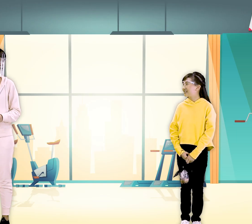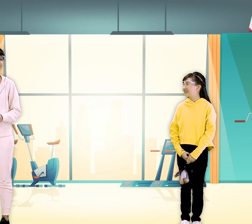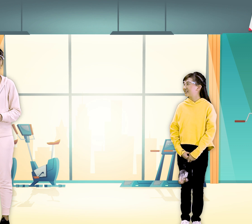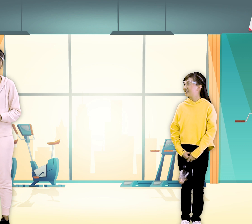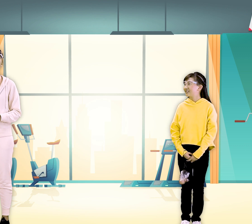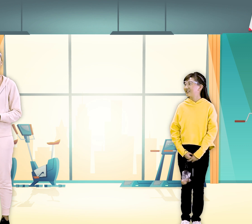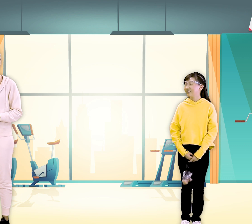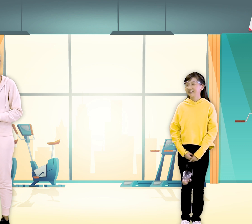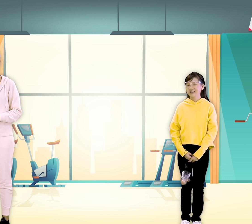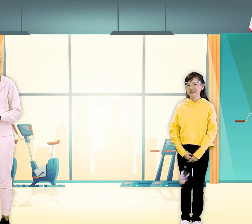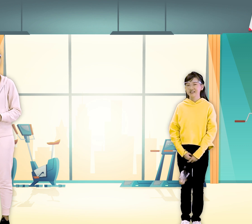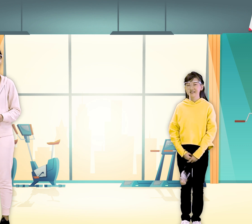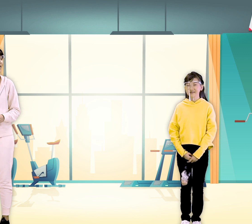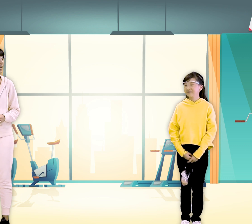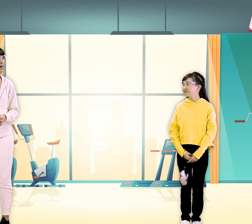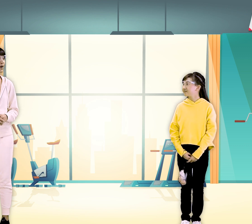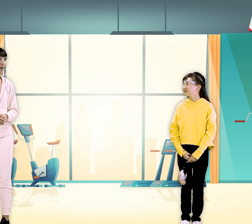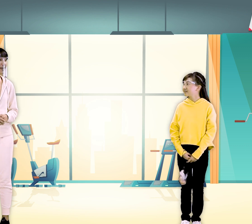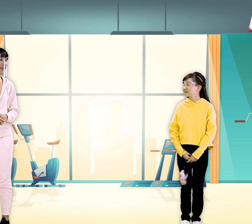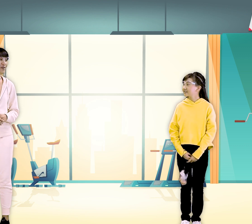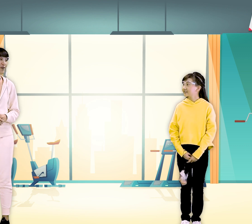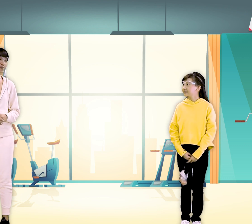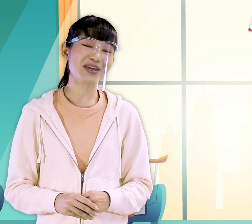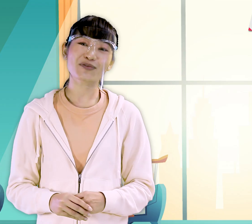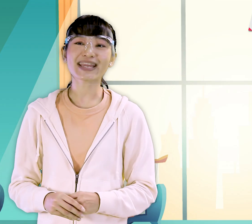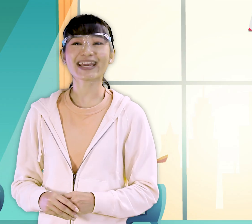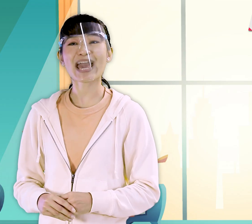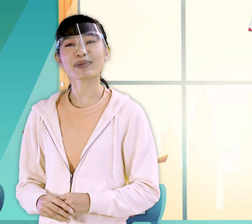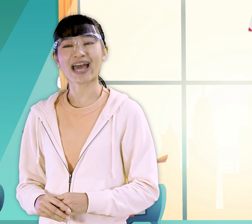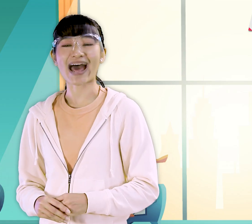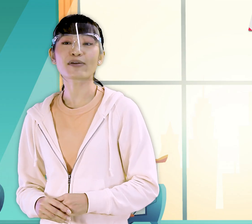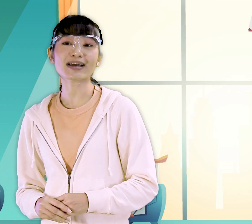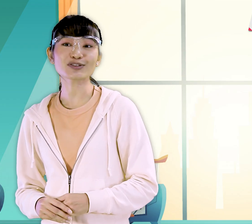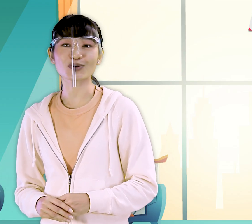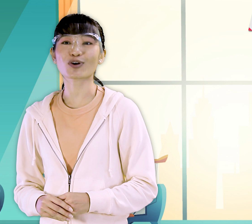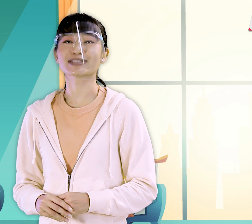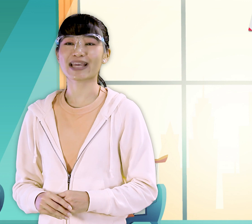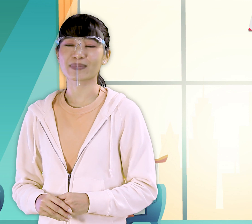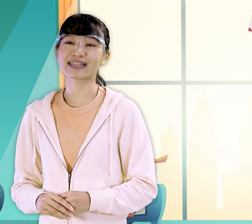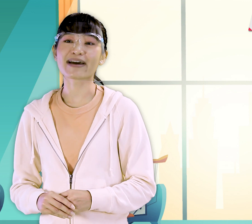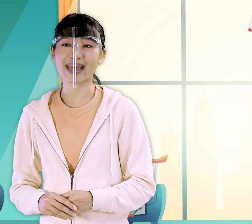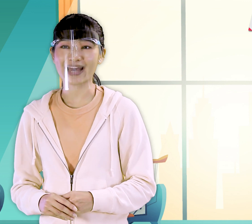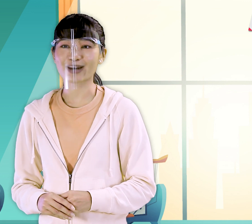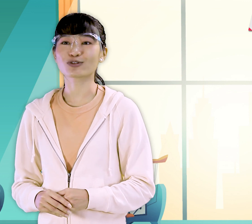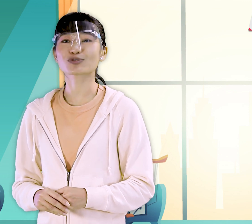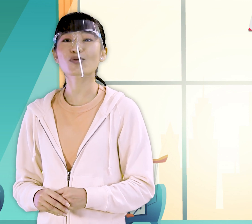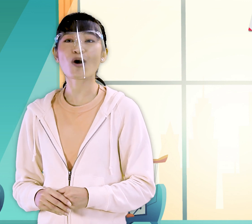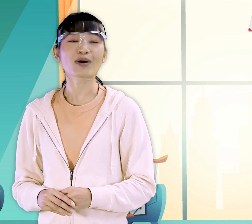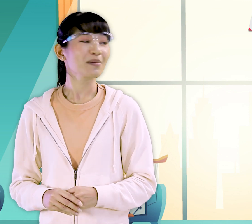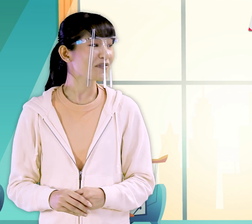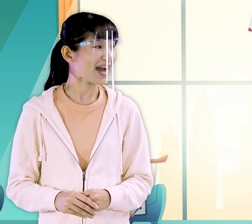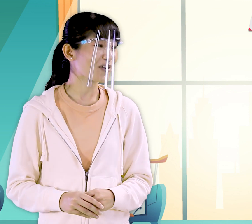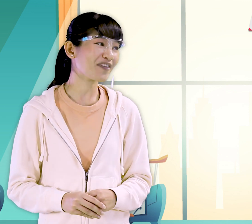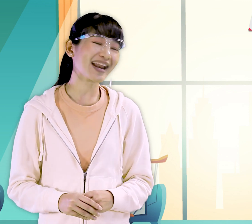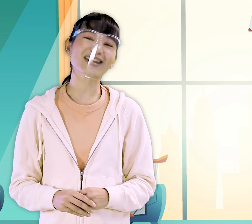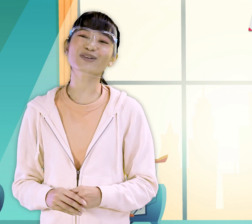ค่ะ ดีเลยค่ะน้องเฟย์เพราะในวันนี้ครูฝนมีวิธีแก้ปัญหาเรื่องจุดกดเจ็บในรายการคนสู้โร